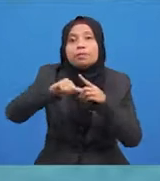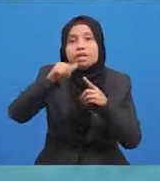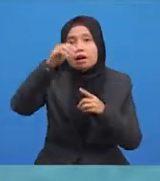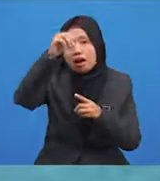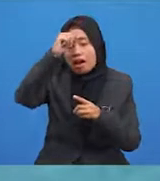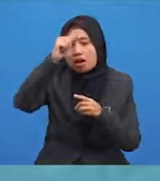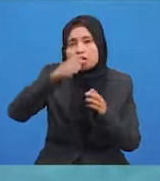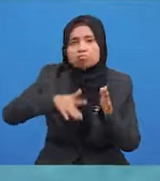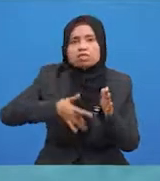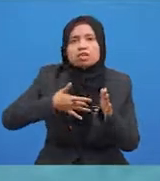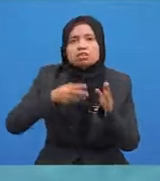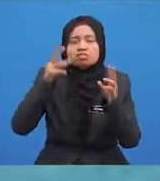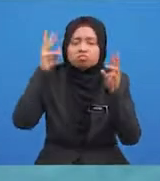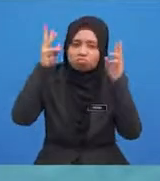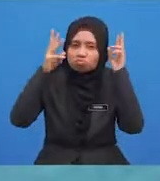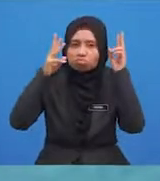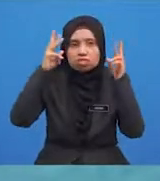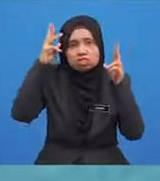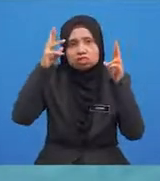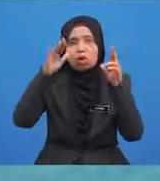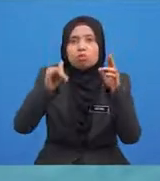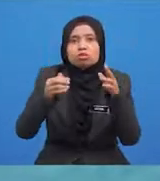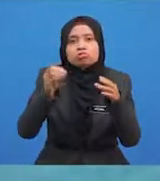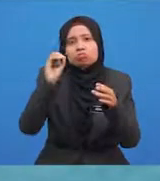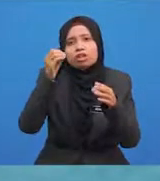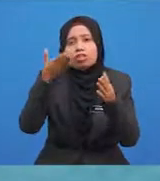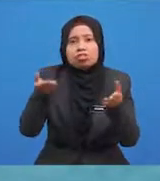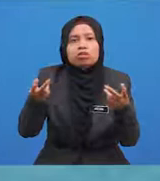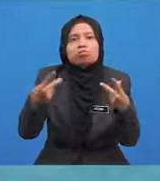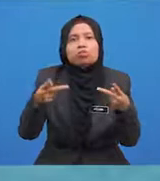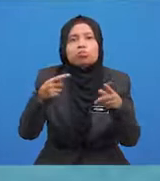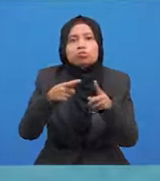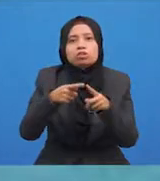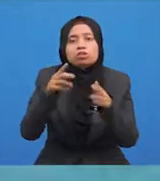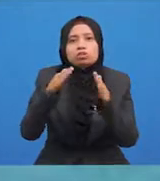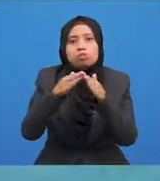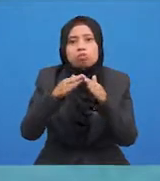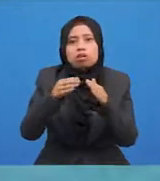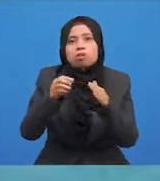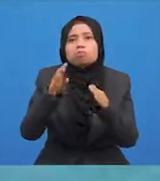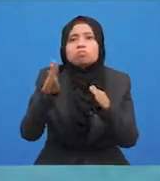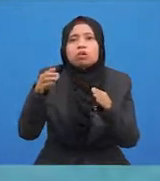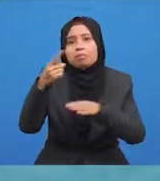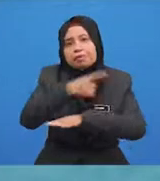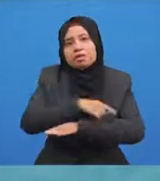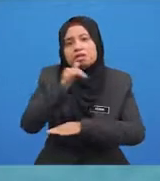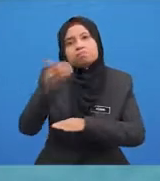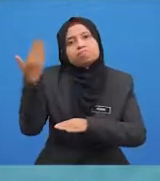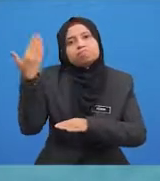ayah berasa risau akan Oren yang tidak pulang ke rumah sejak beberapa hari yang